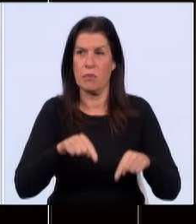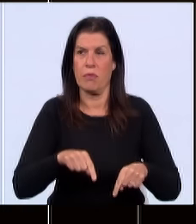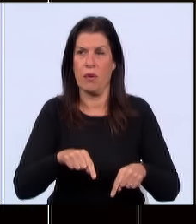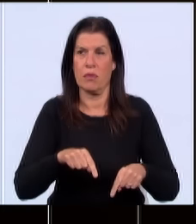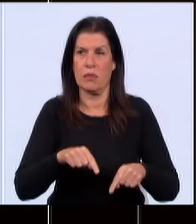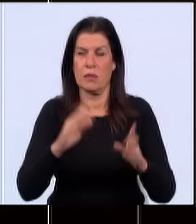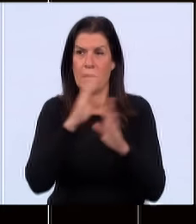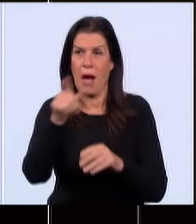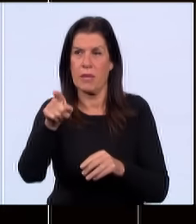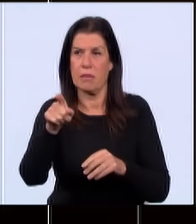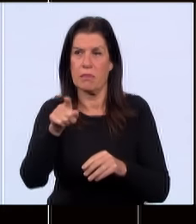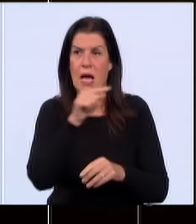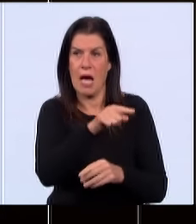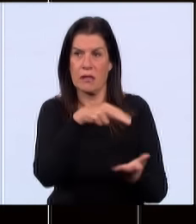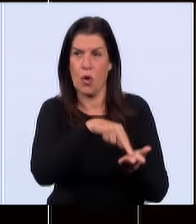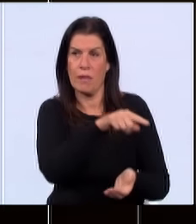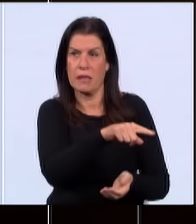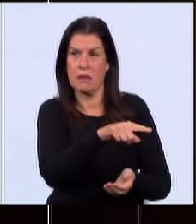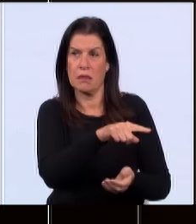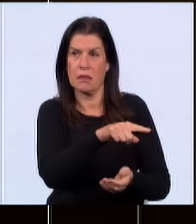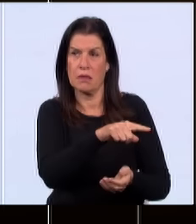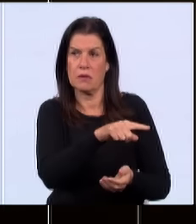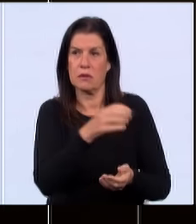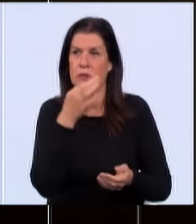עומדים פה. כמה ירדו?